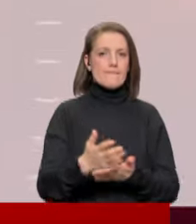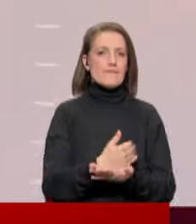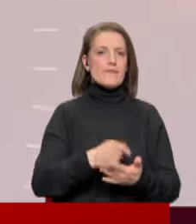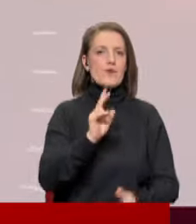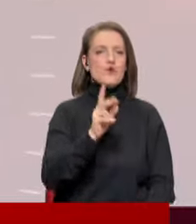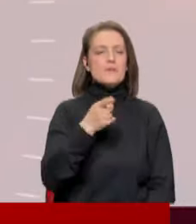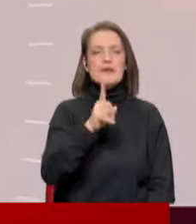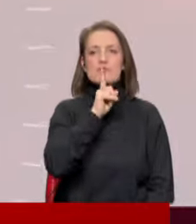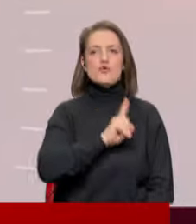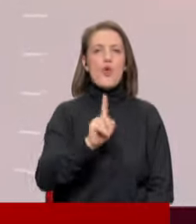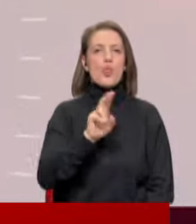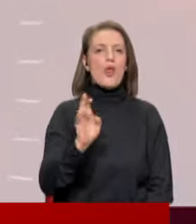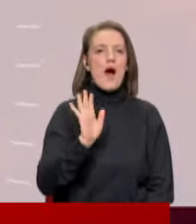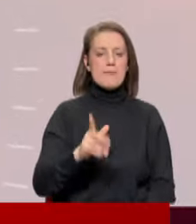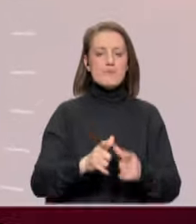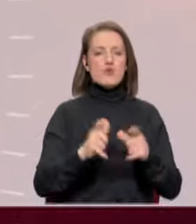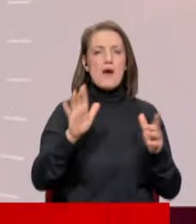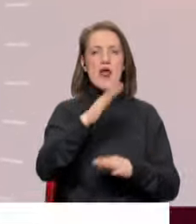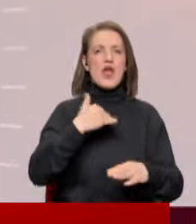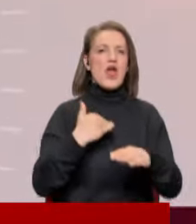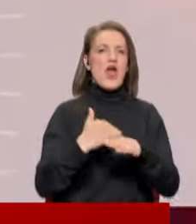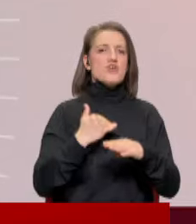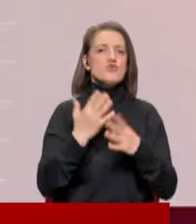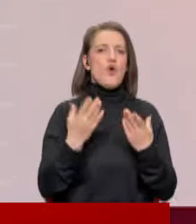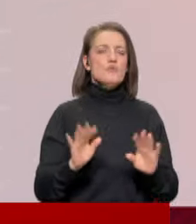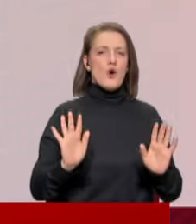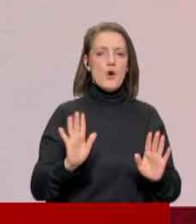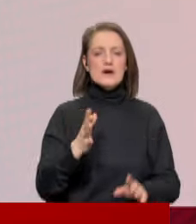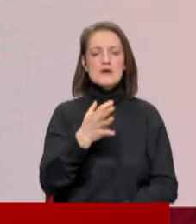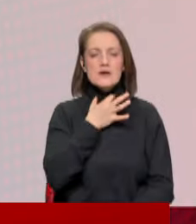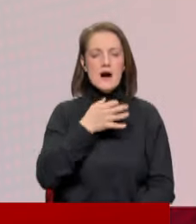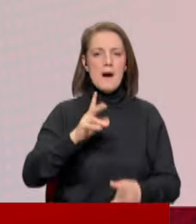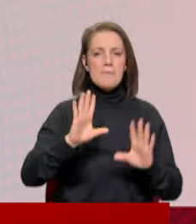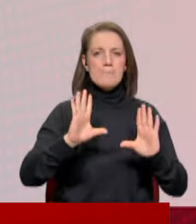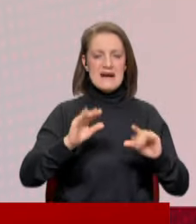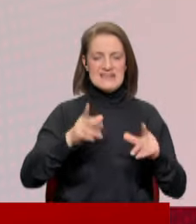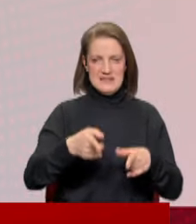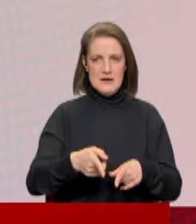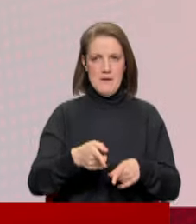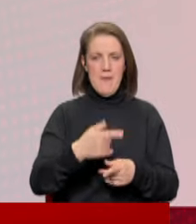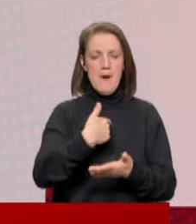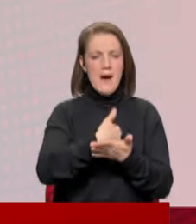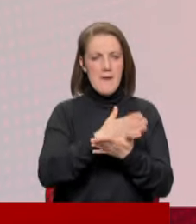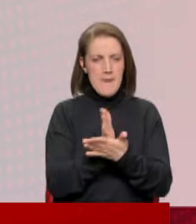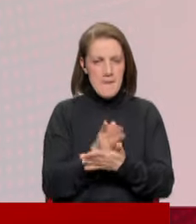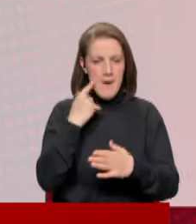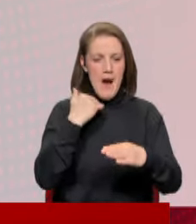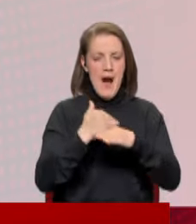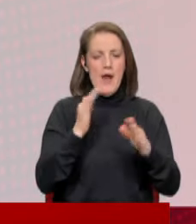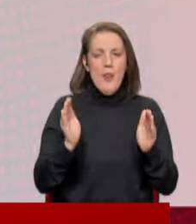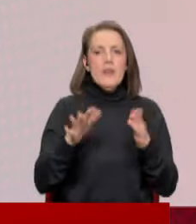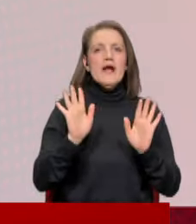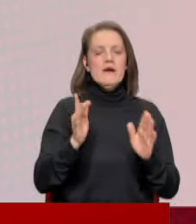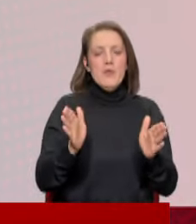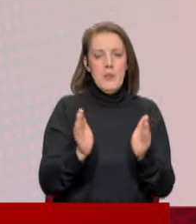13.10 dolar Ama büyüme herkese eşit oranda yansımıyor dar gelirlinin pastasındaki dilimi Her geçen gün daha da küçülüyor